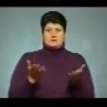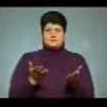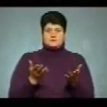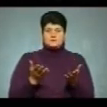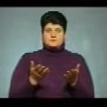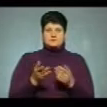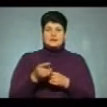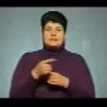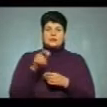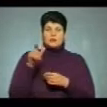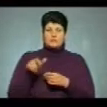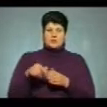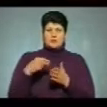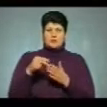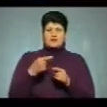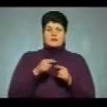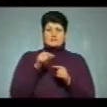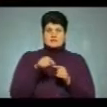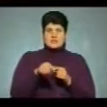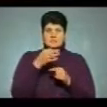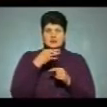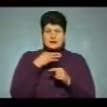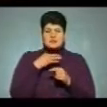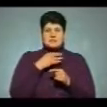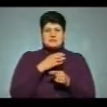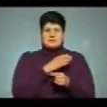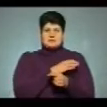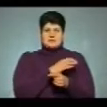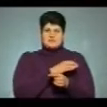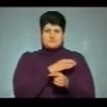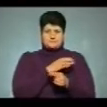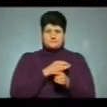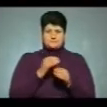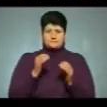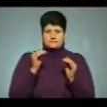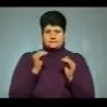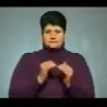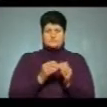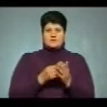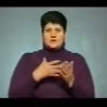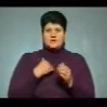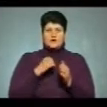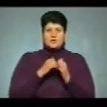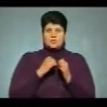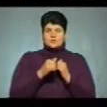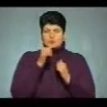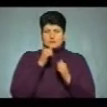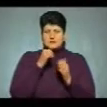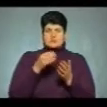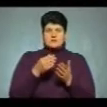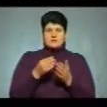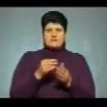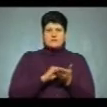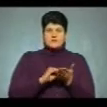Тернополянка Наталія Горнушкіна купує у цій аптеці ліки від гіпертонії за зниженою ціною. Кожен місяць мені виписують безплатні ліки від